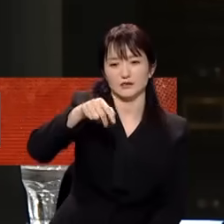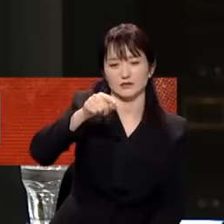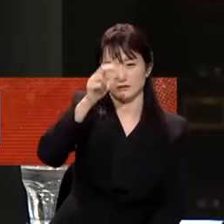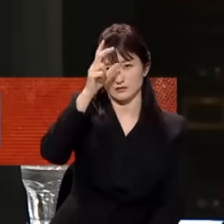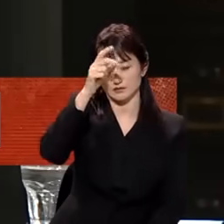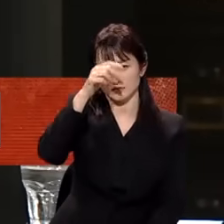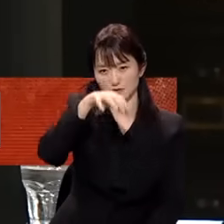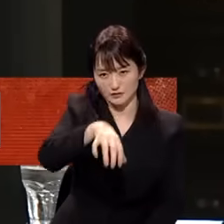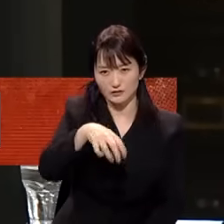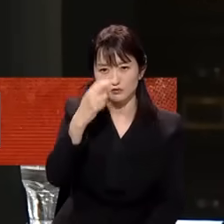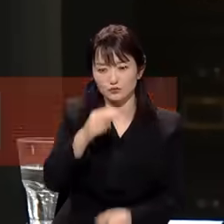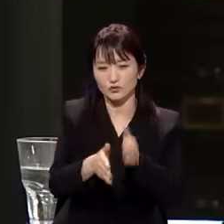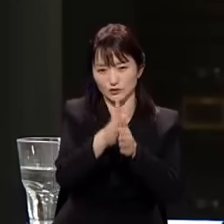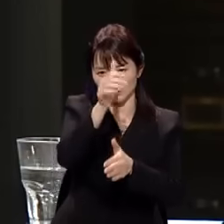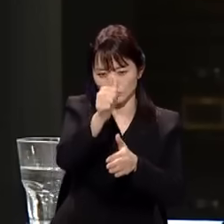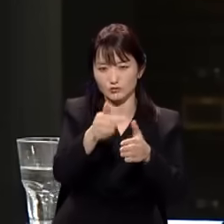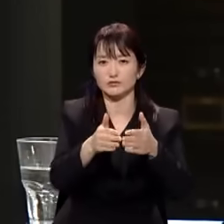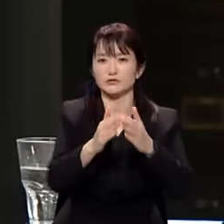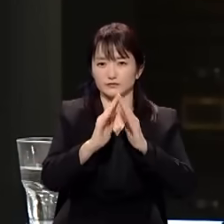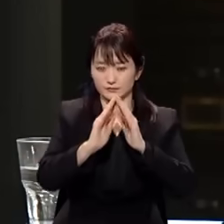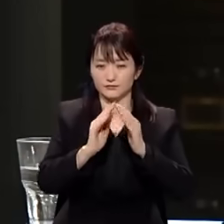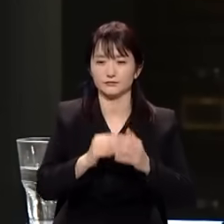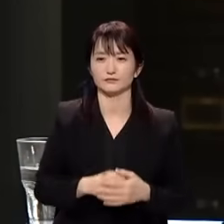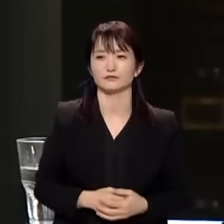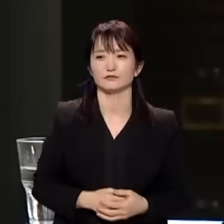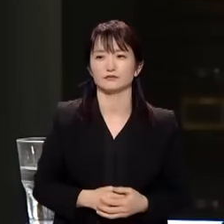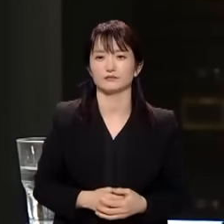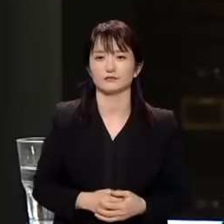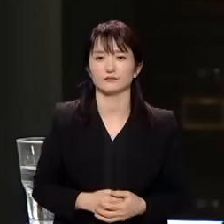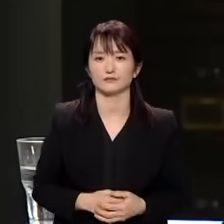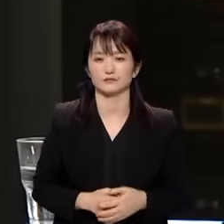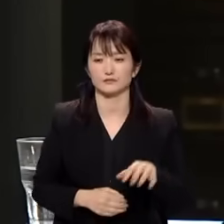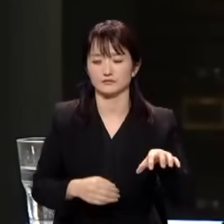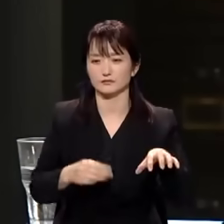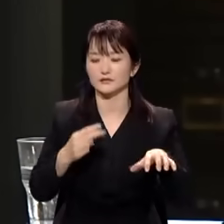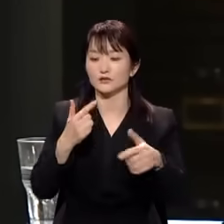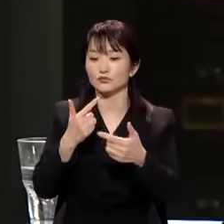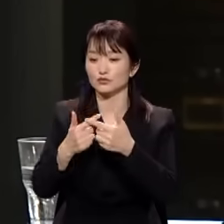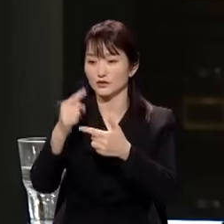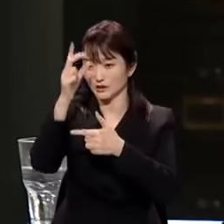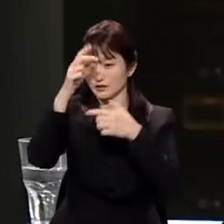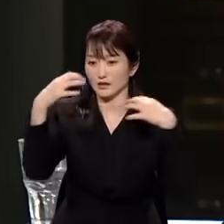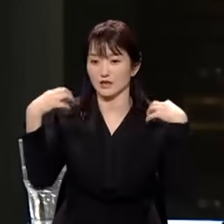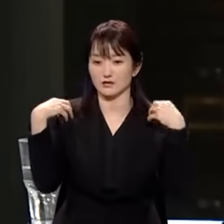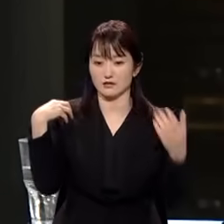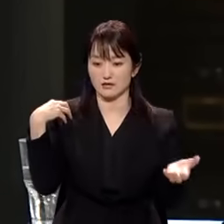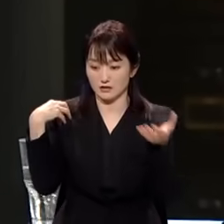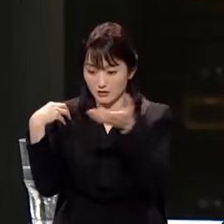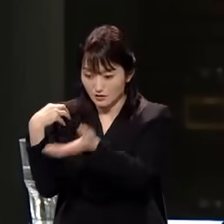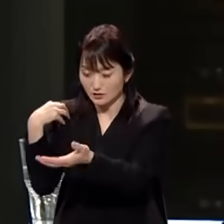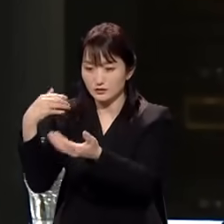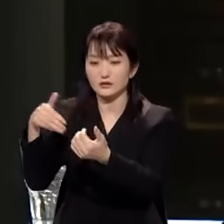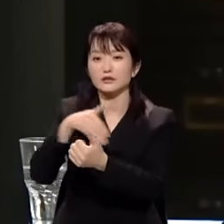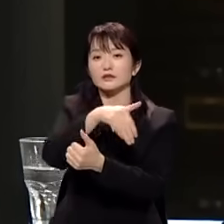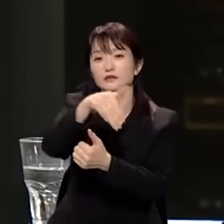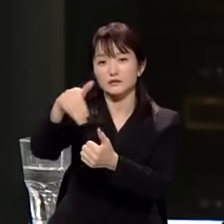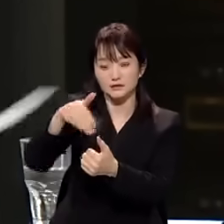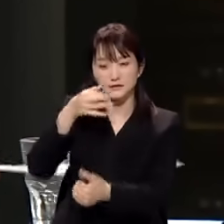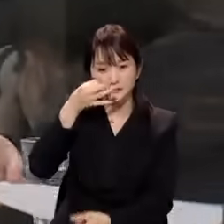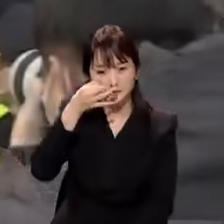사건의 수사본부가 설치된 부산 강서경찰서에서 부산 경찰청으로 이송이 됐는데 이송 당시 장면 잠깐 보고 가시죠.